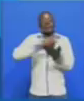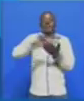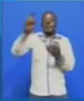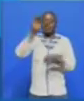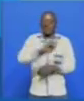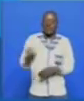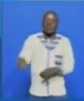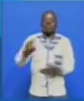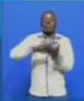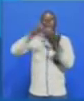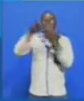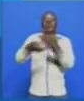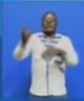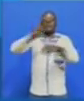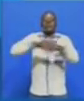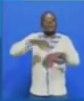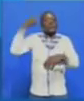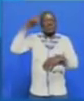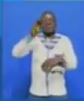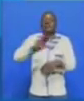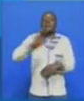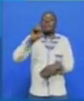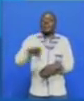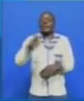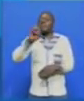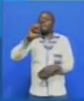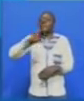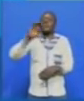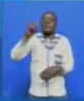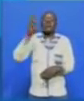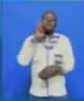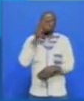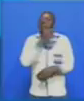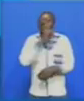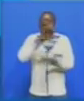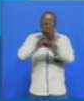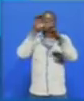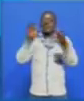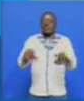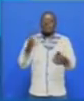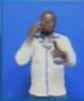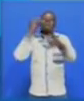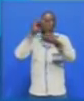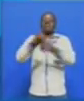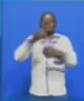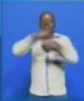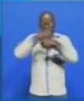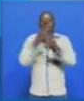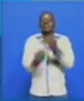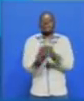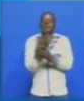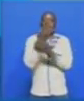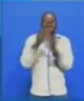du projet de mise en place d'incubateurs, de pépinières et d'hôtels d'entreprise. Son objectif, promouvoir la création, le développement et